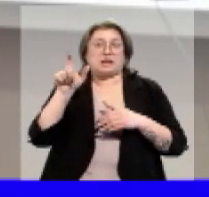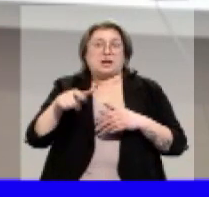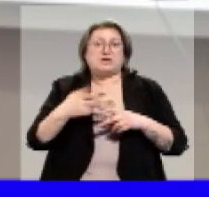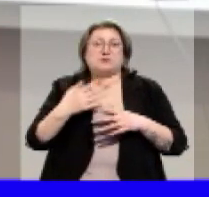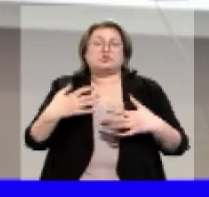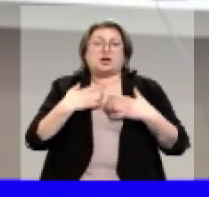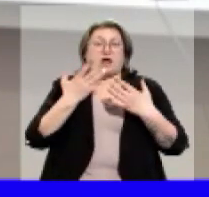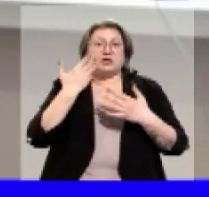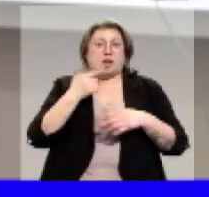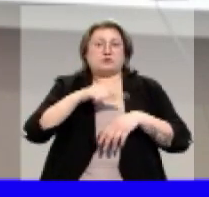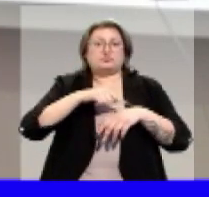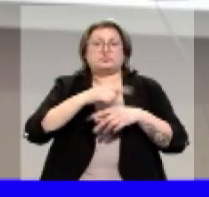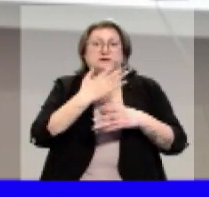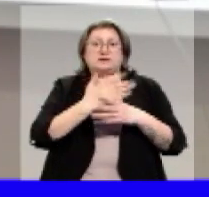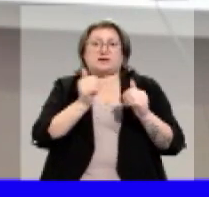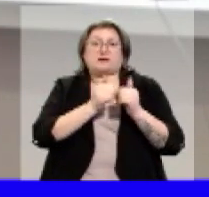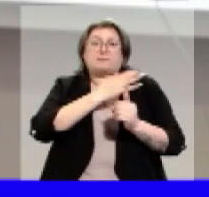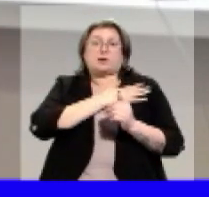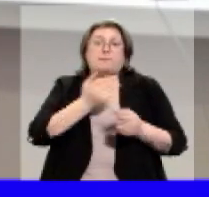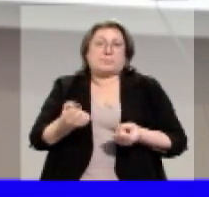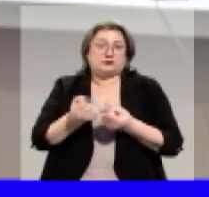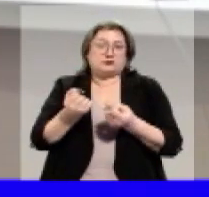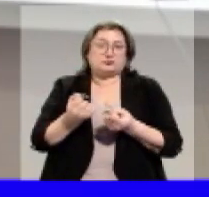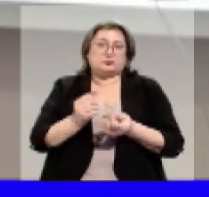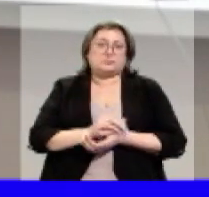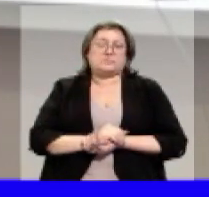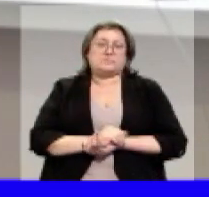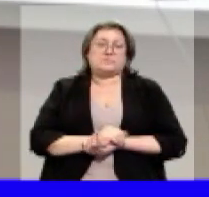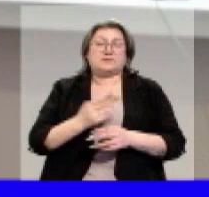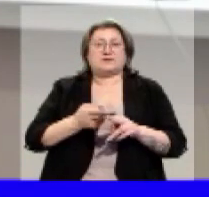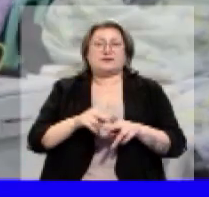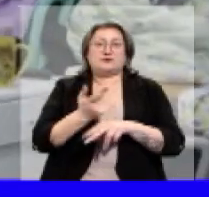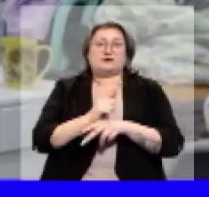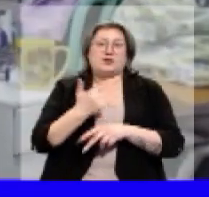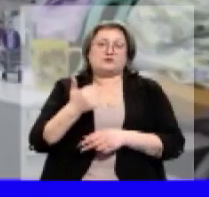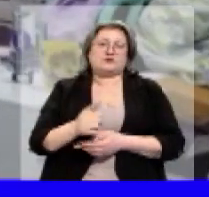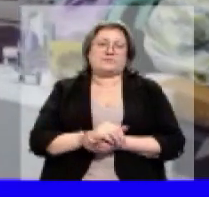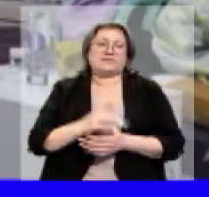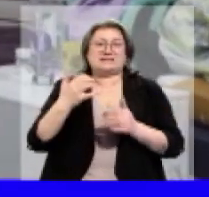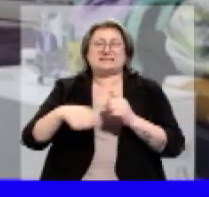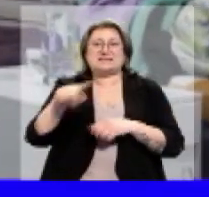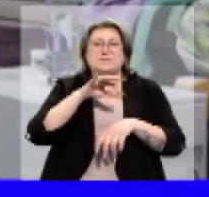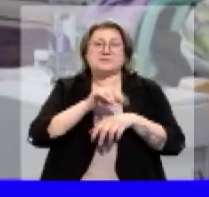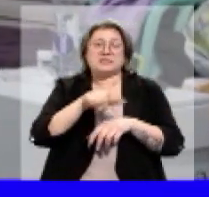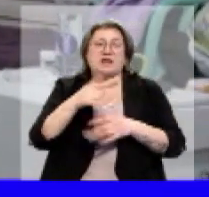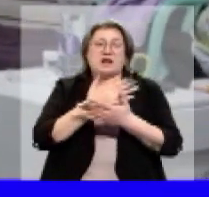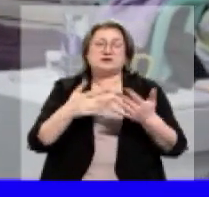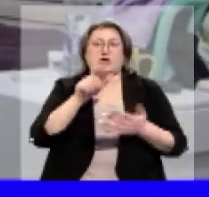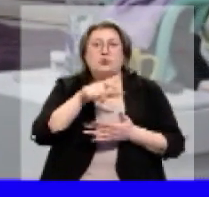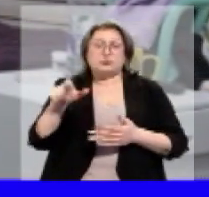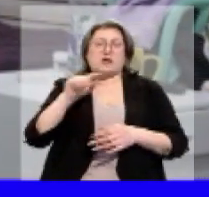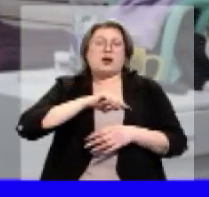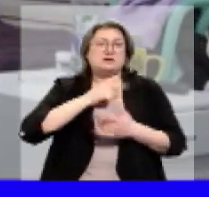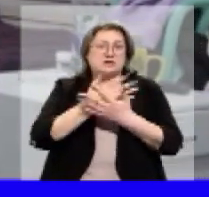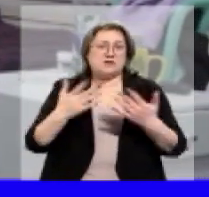когда рядом он чувствует плечо, то это очень хорошо. Среди ее пациентов разные люди, разных